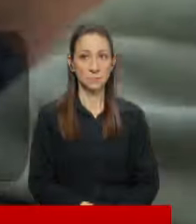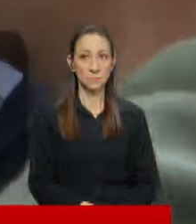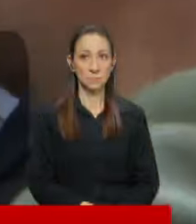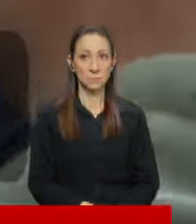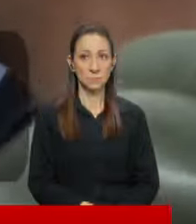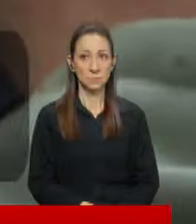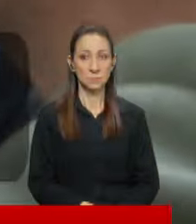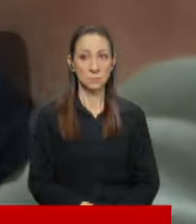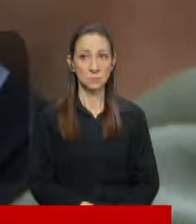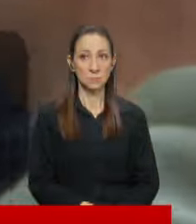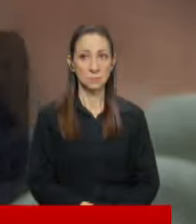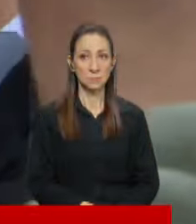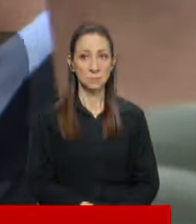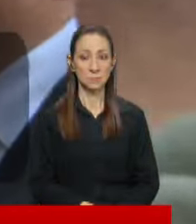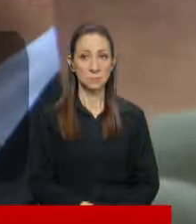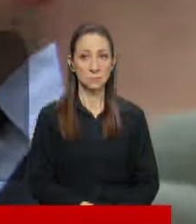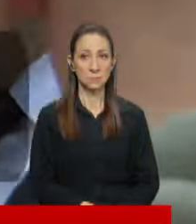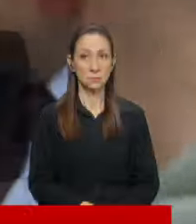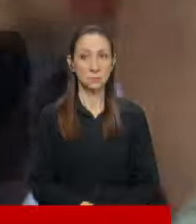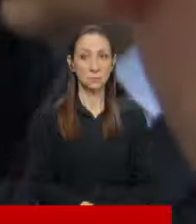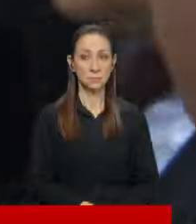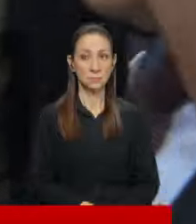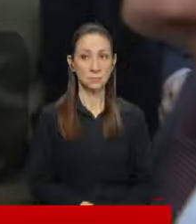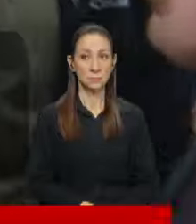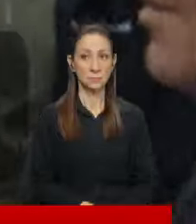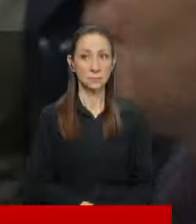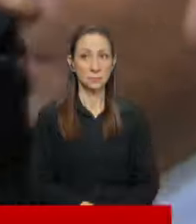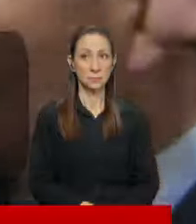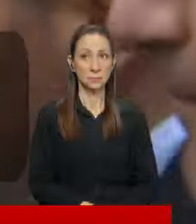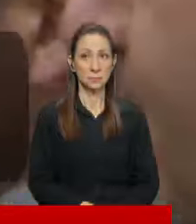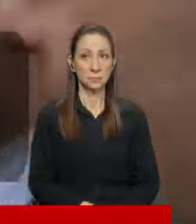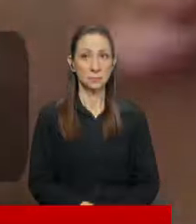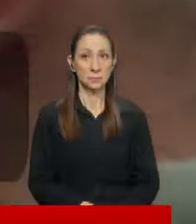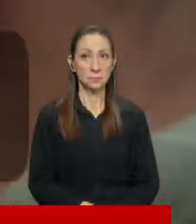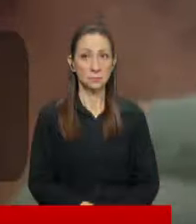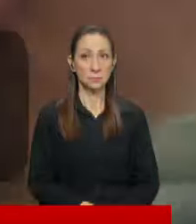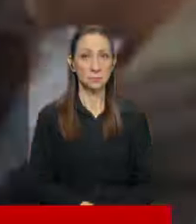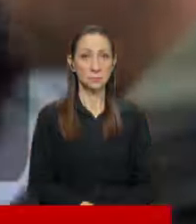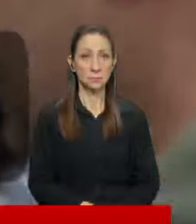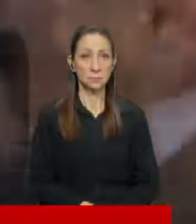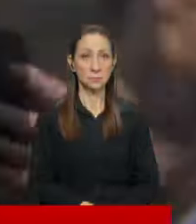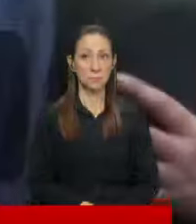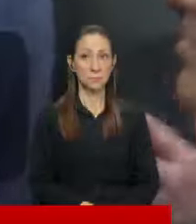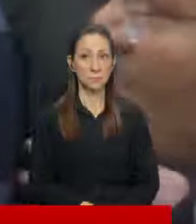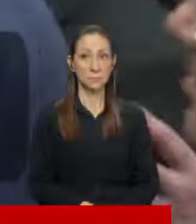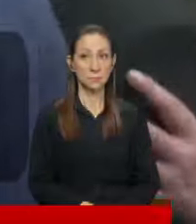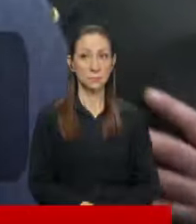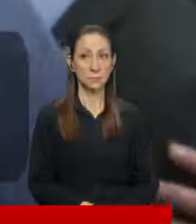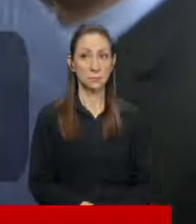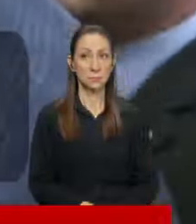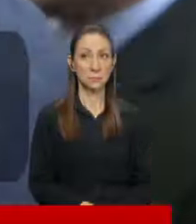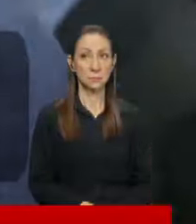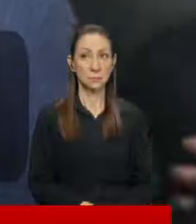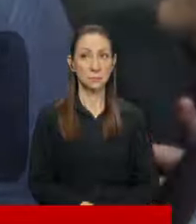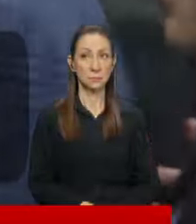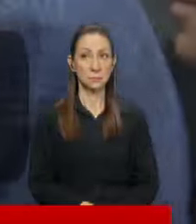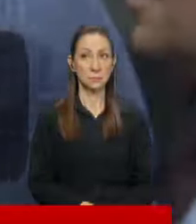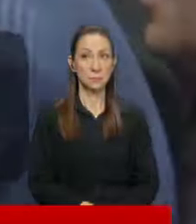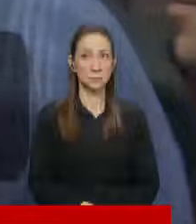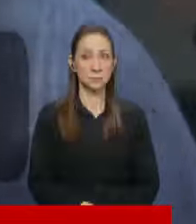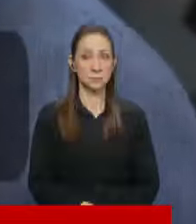Bana söz verdiniz. Onları bak ne yaptım ben sana anlatayım. Biliyorum başkanım. %30 biliyoruz.